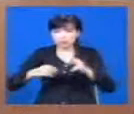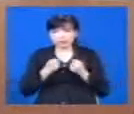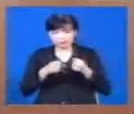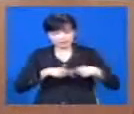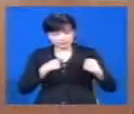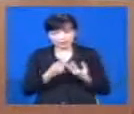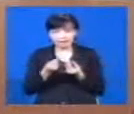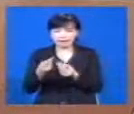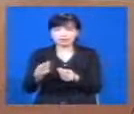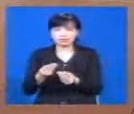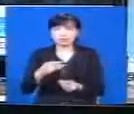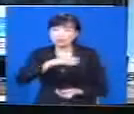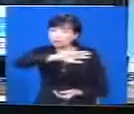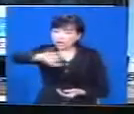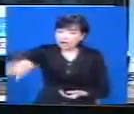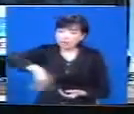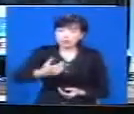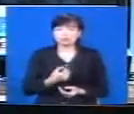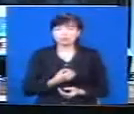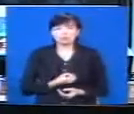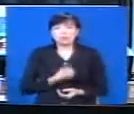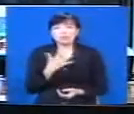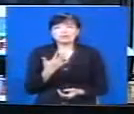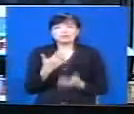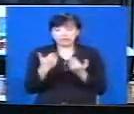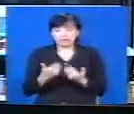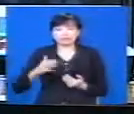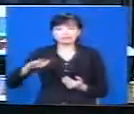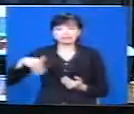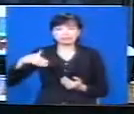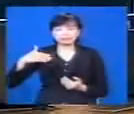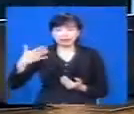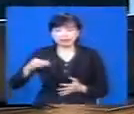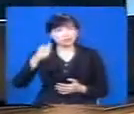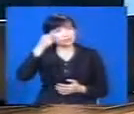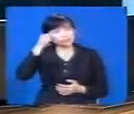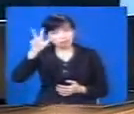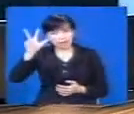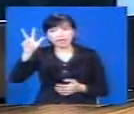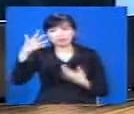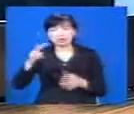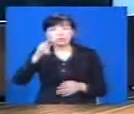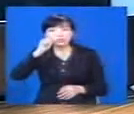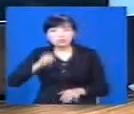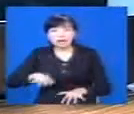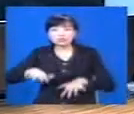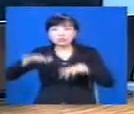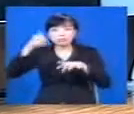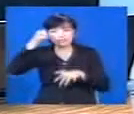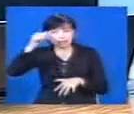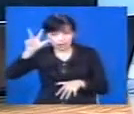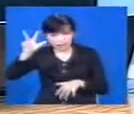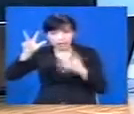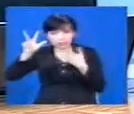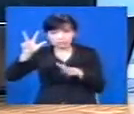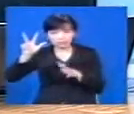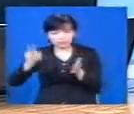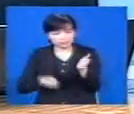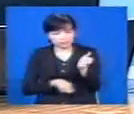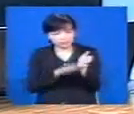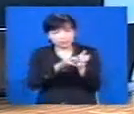ความตระหนกมีความเชื่อมั่นเหตุการณ์เนี่ยก็ผ่านไปวันนี้เป็นวันที่3แล้วระดับน้ำที่เคยอยู่บริเวณถนนเนี่ย30เซนเ